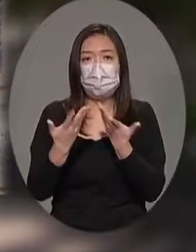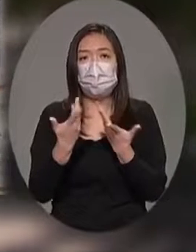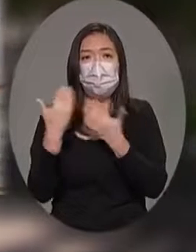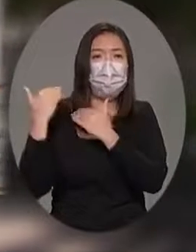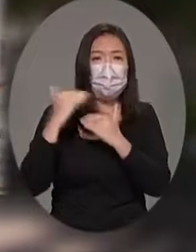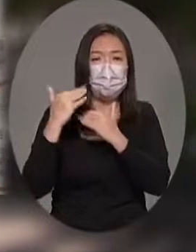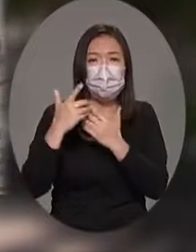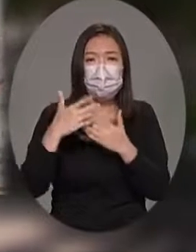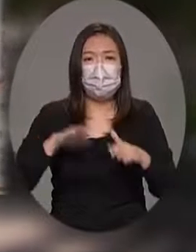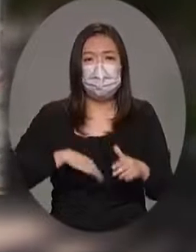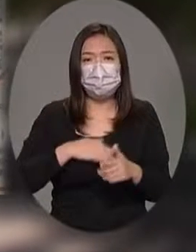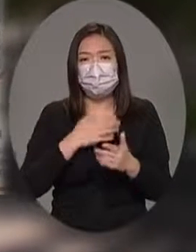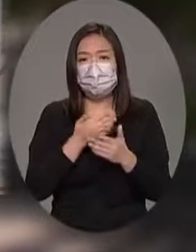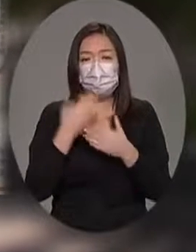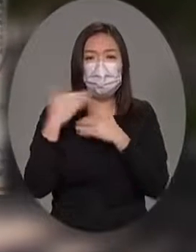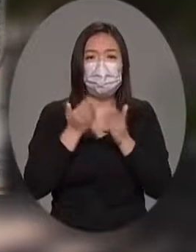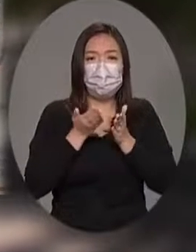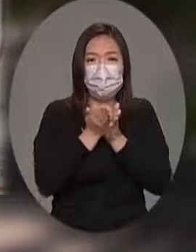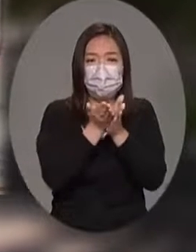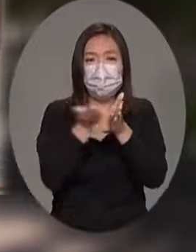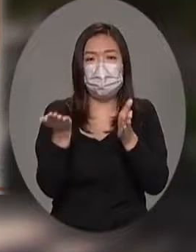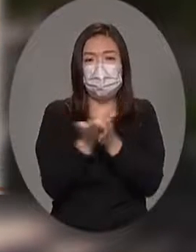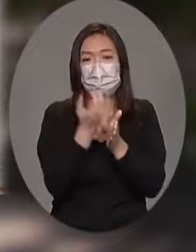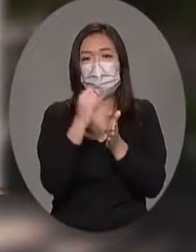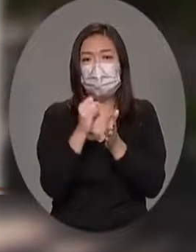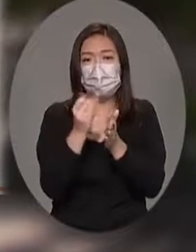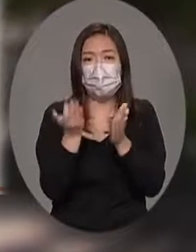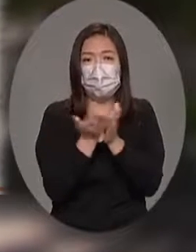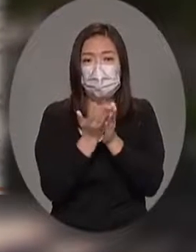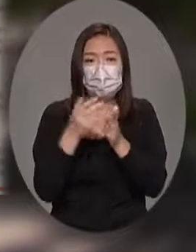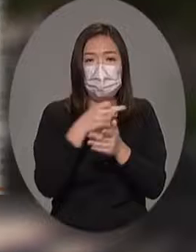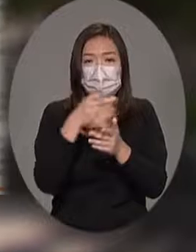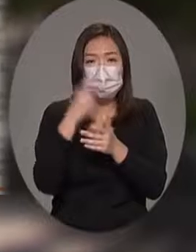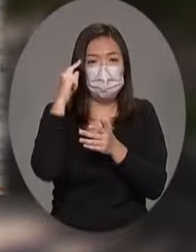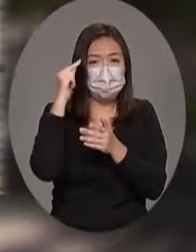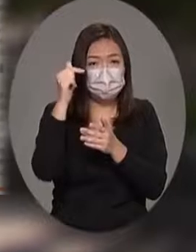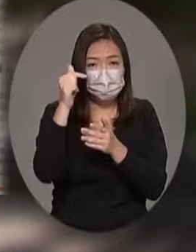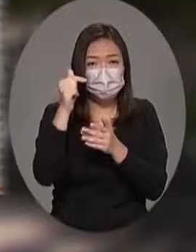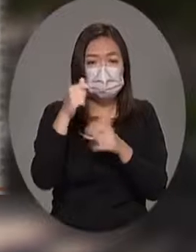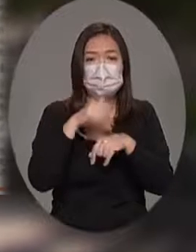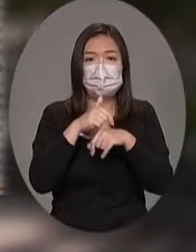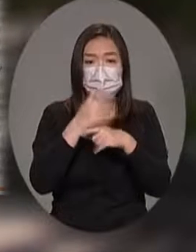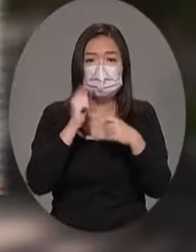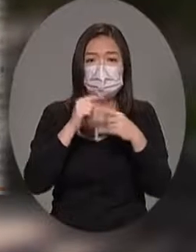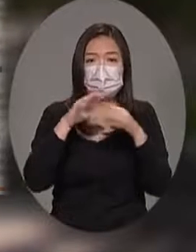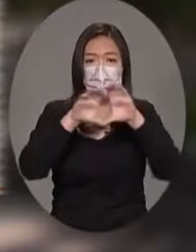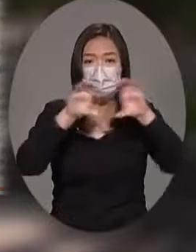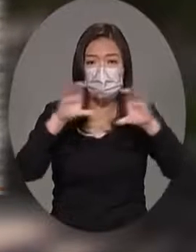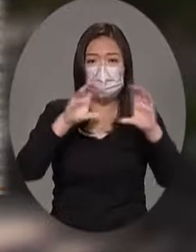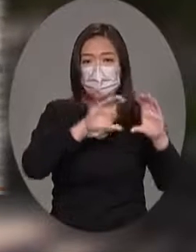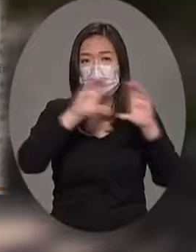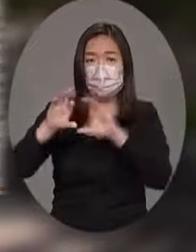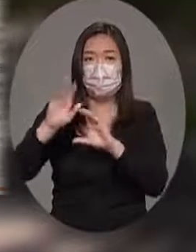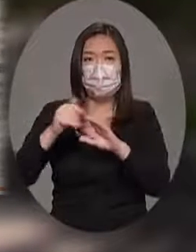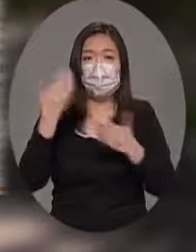出現擁擠，貨輪無法靠岸，據報港口平均需要10日時間才能夠將貨櫃移走，耐